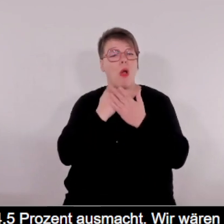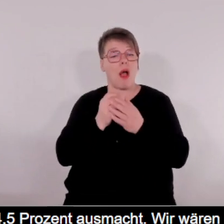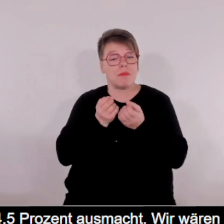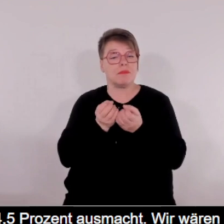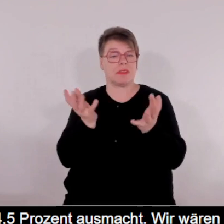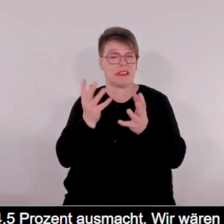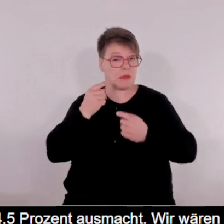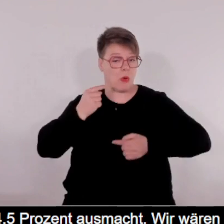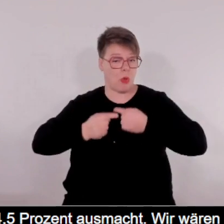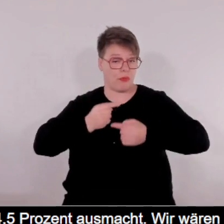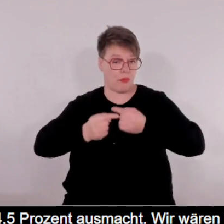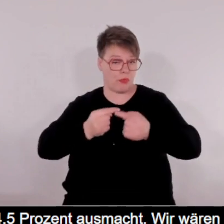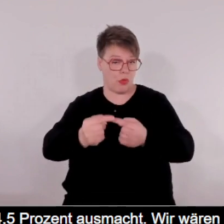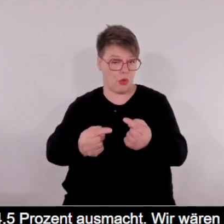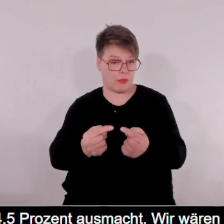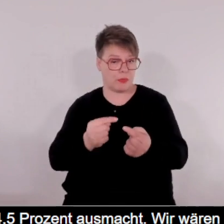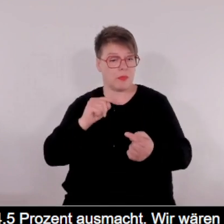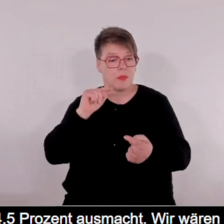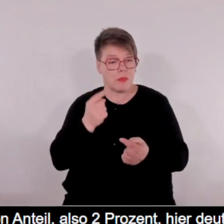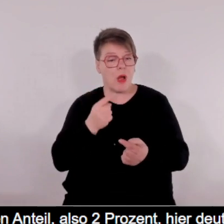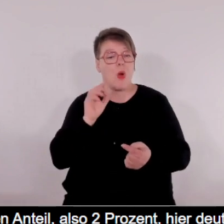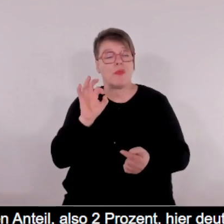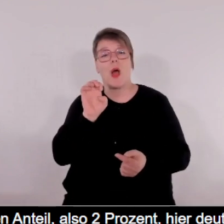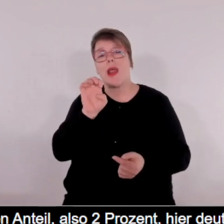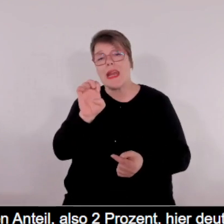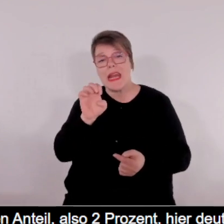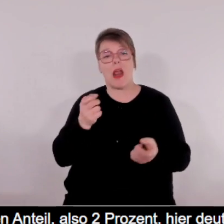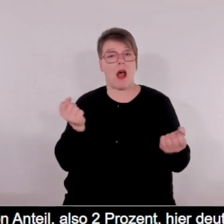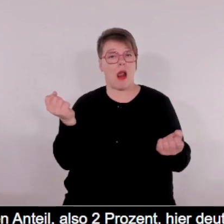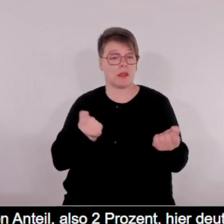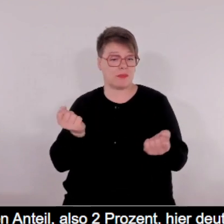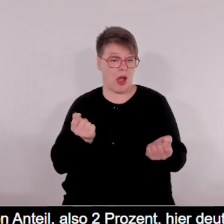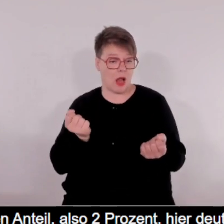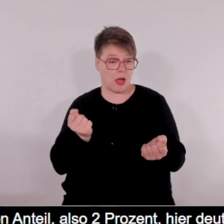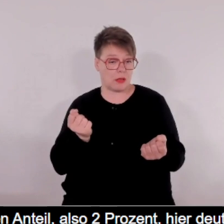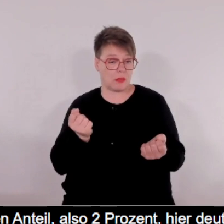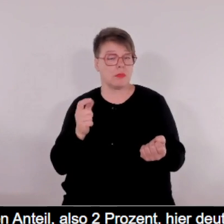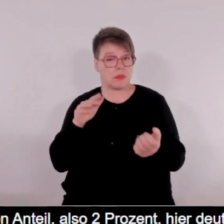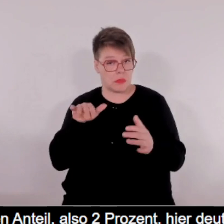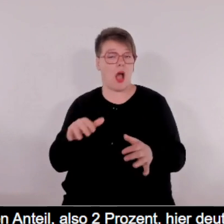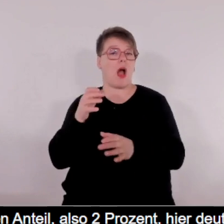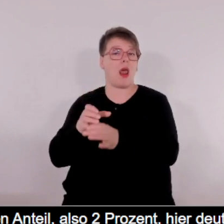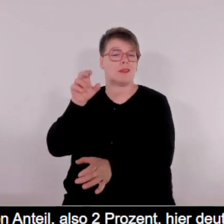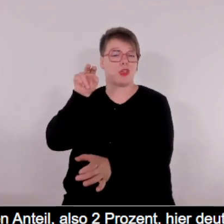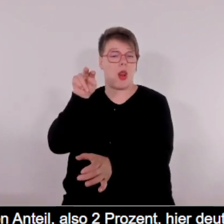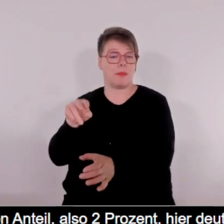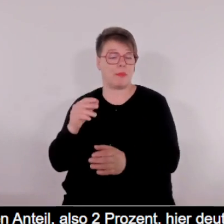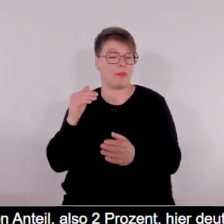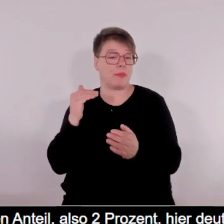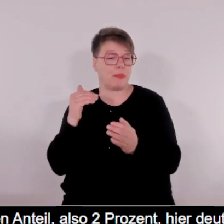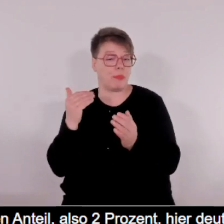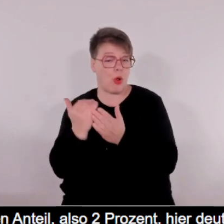dass die Elektromobilität auch an Grenzen stoßen wird und sind nach wie vor der Überzeugung, dass das politisch-ideologisch